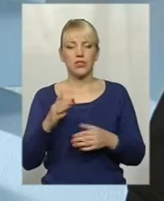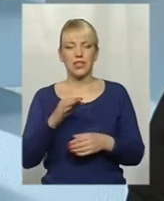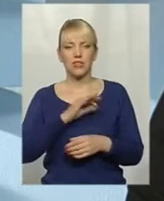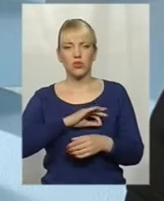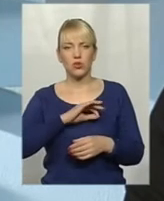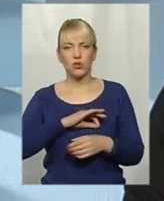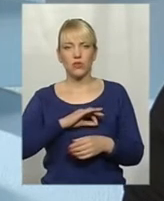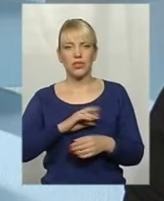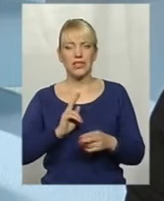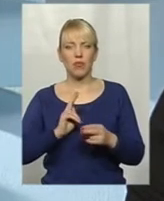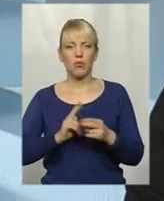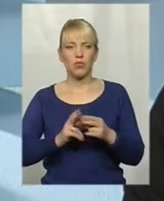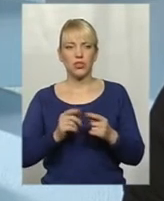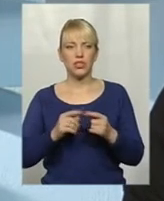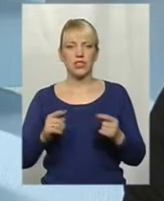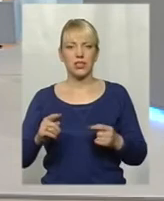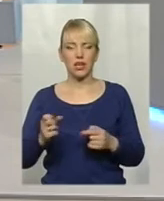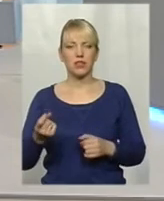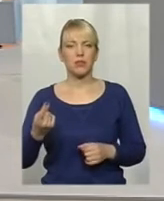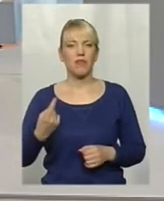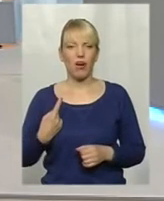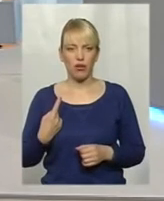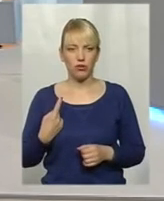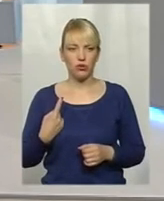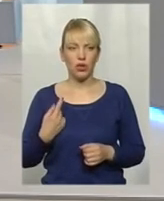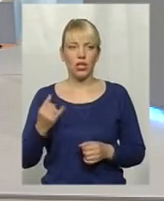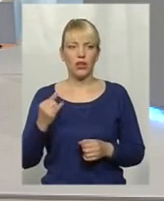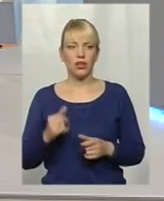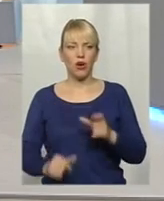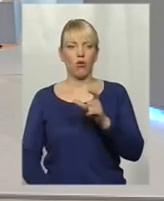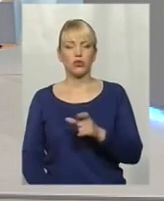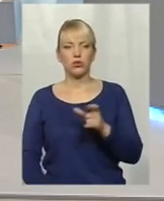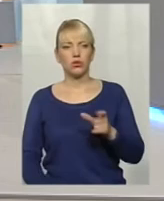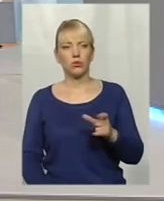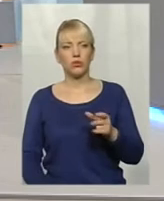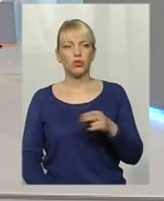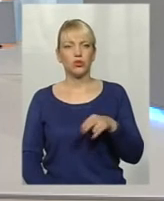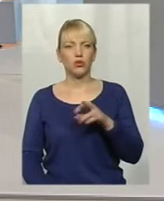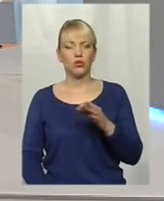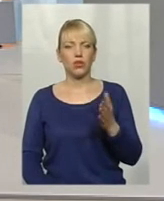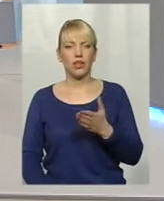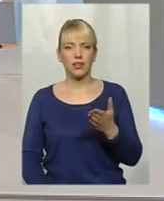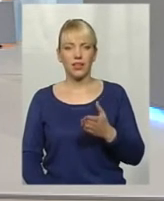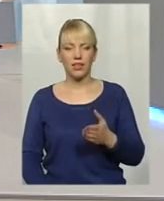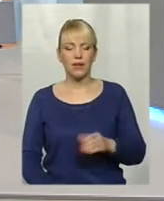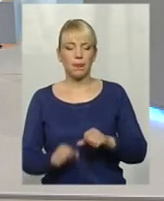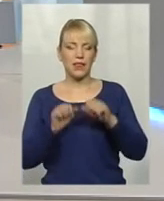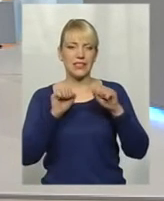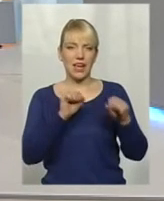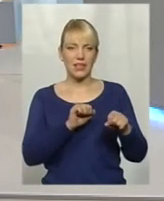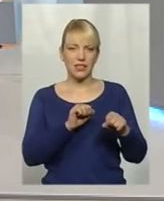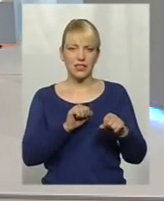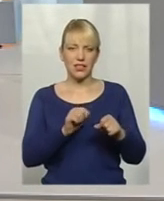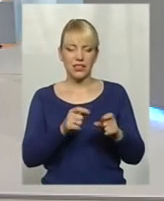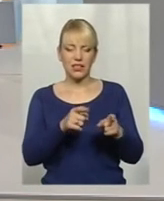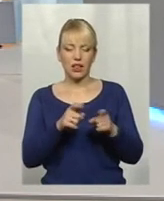застосовано запобіжний захід у вигляді тримання під вартою, і особи, щодо яких захисник залучається на